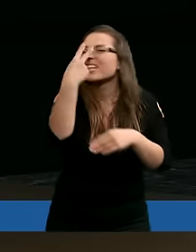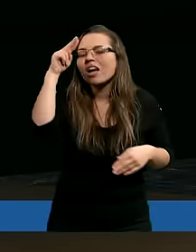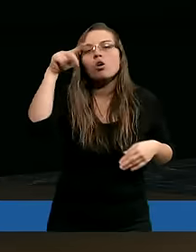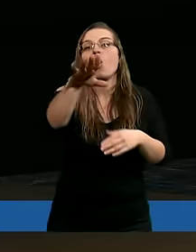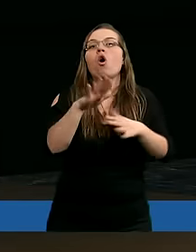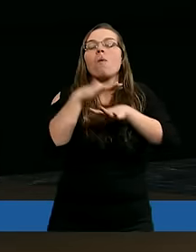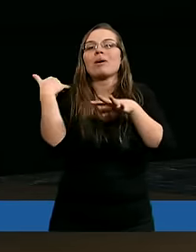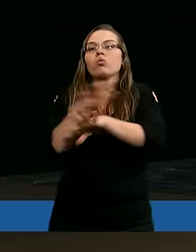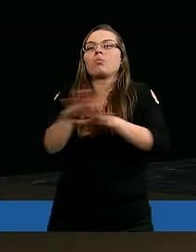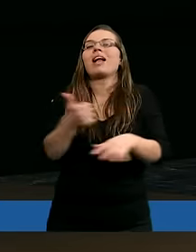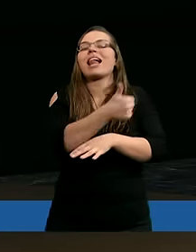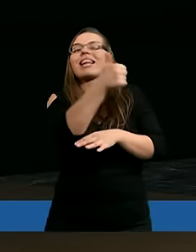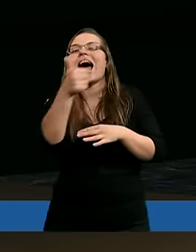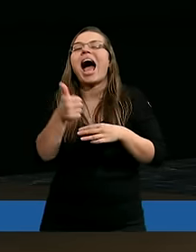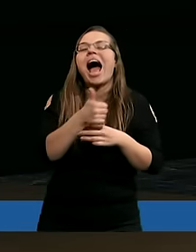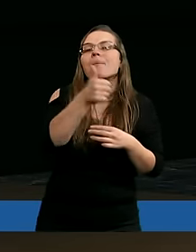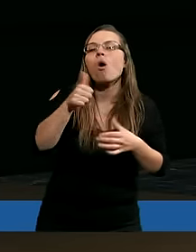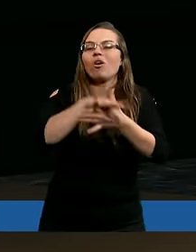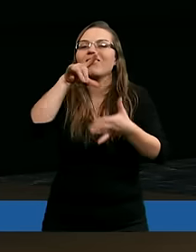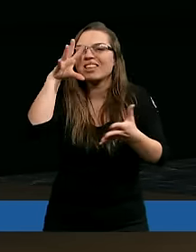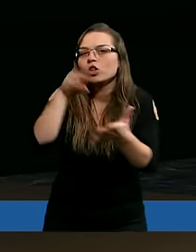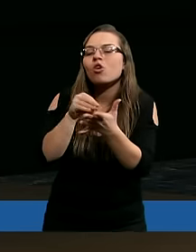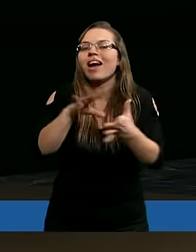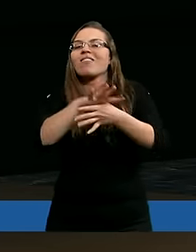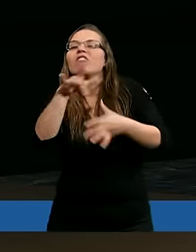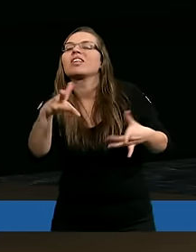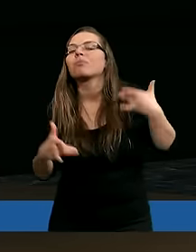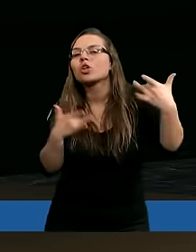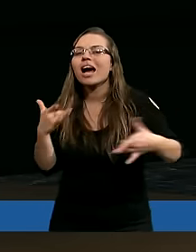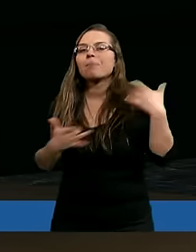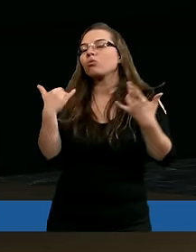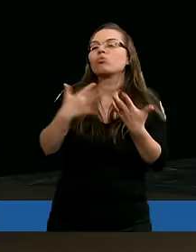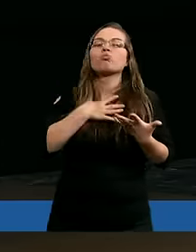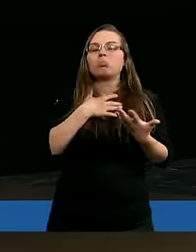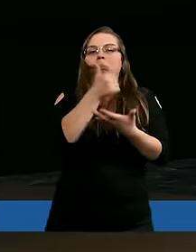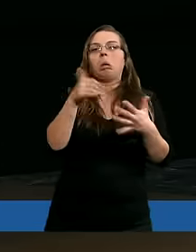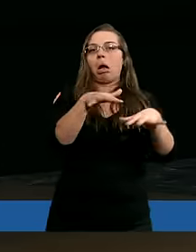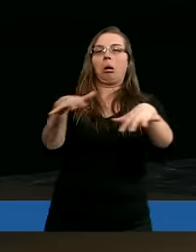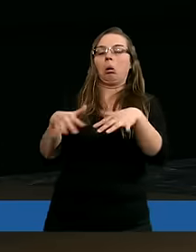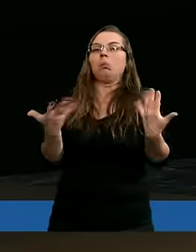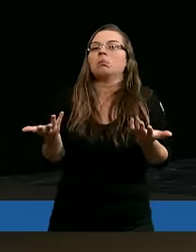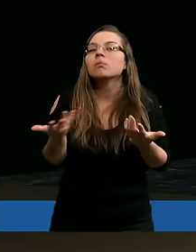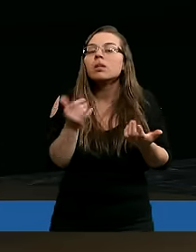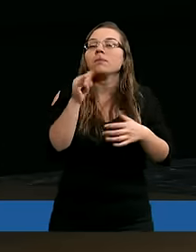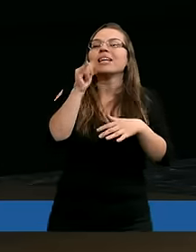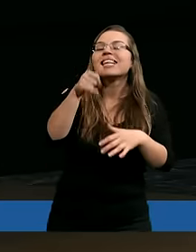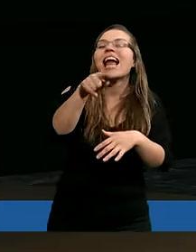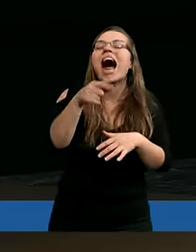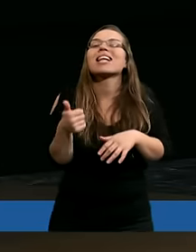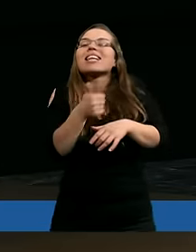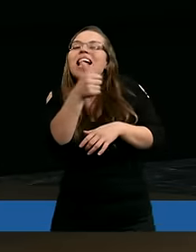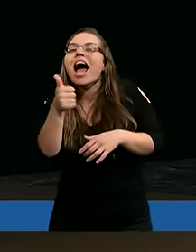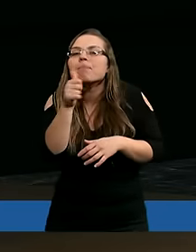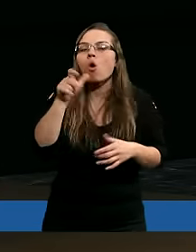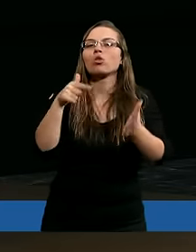był zupełnie samotny w tym swoim doświadczeniu, w tym swoim cierpieniu. I ta jakby ta samotność